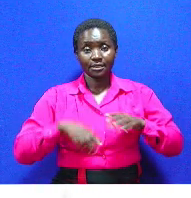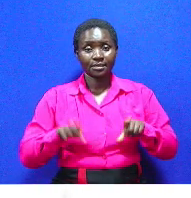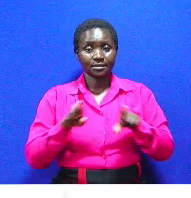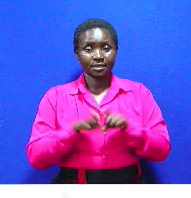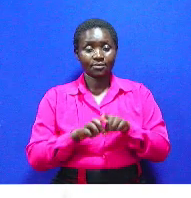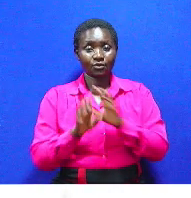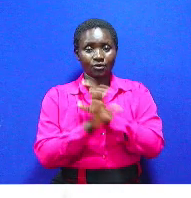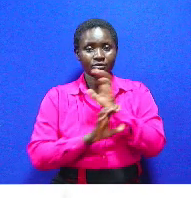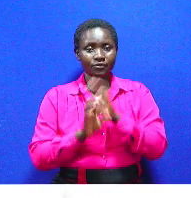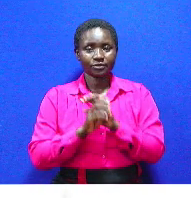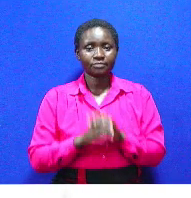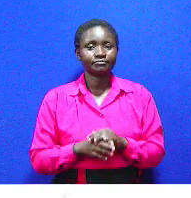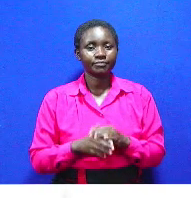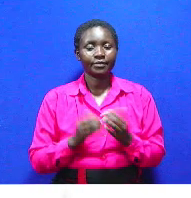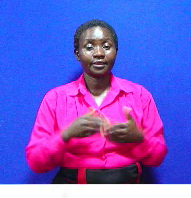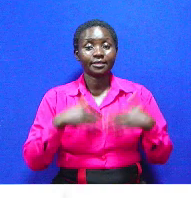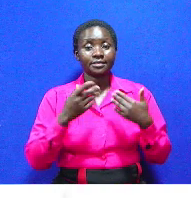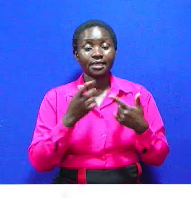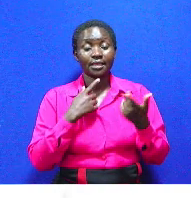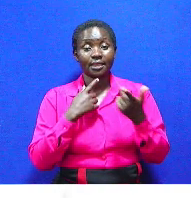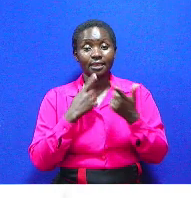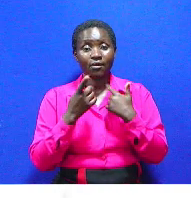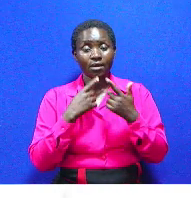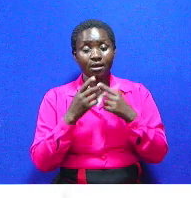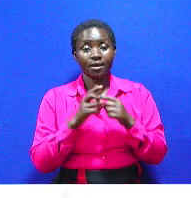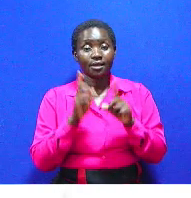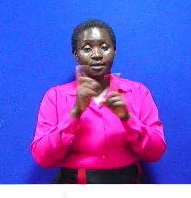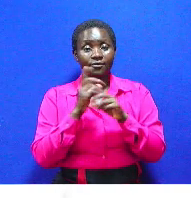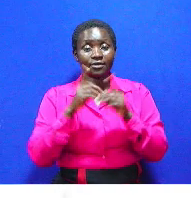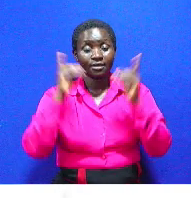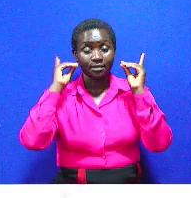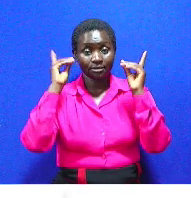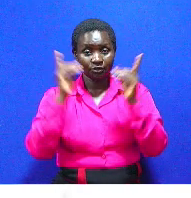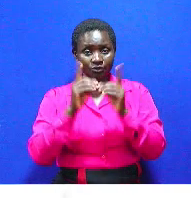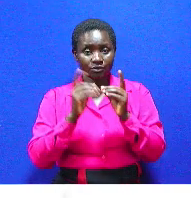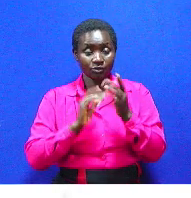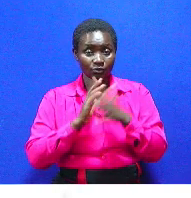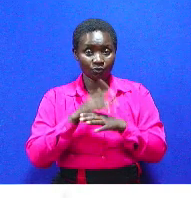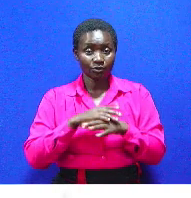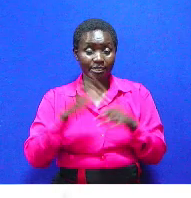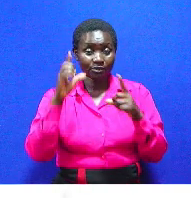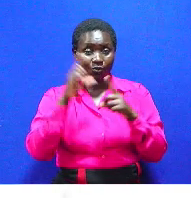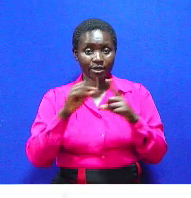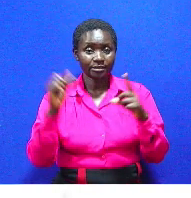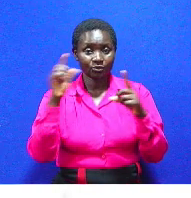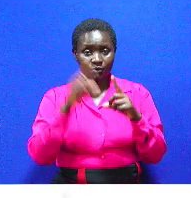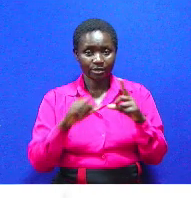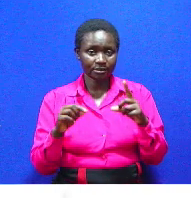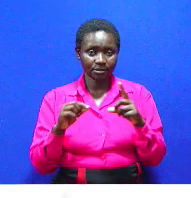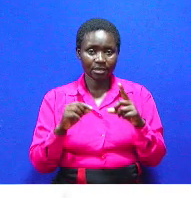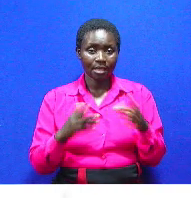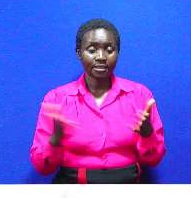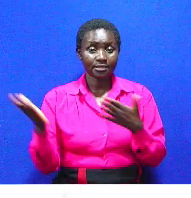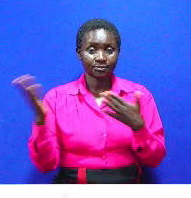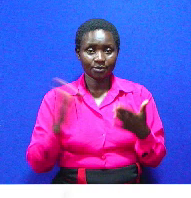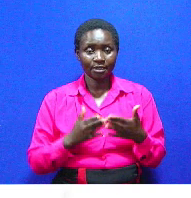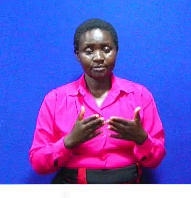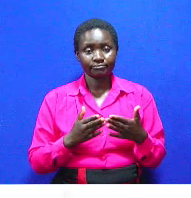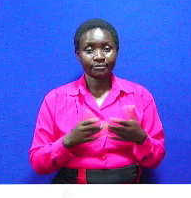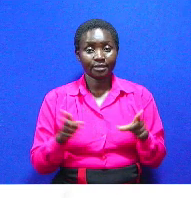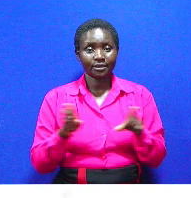weso kebene na boigo kurwa evirengelio. Aa kubuatika na namangana ayo beriga koleta